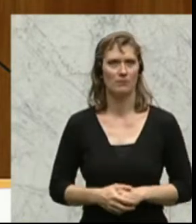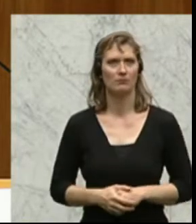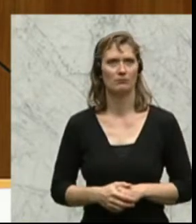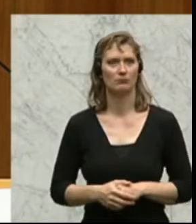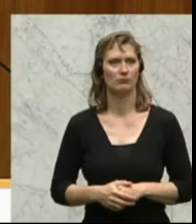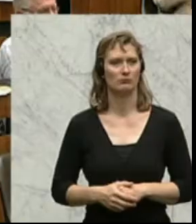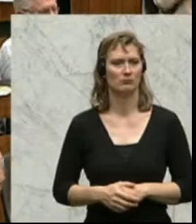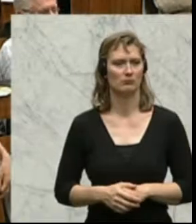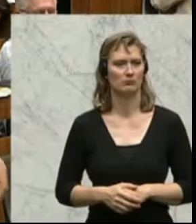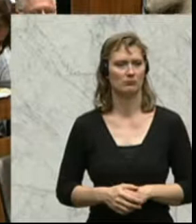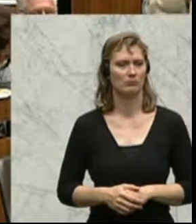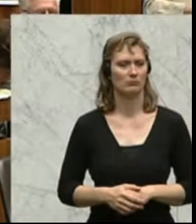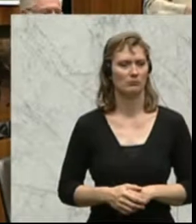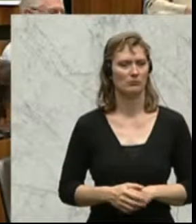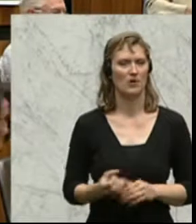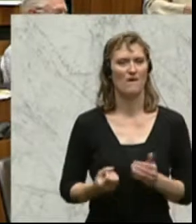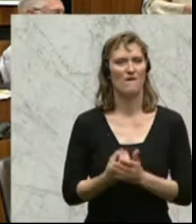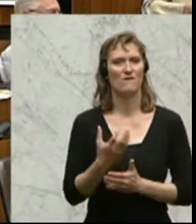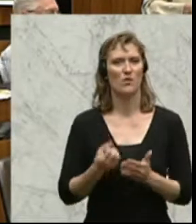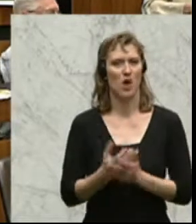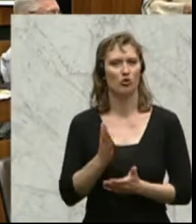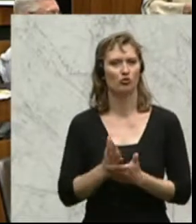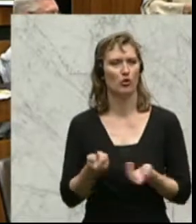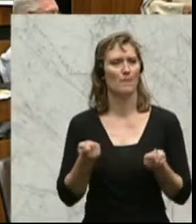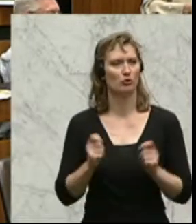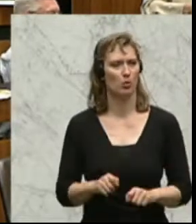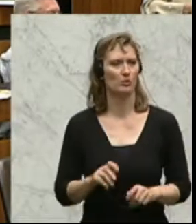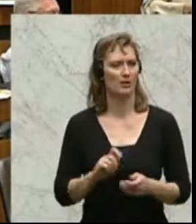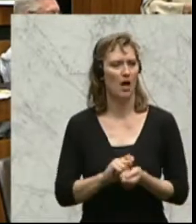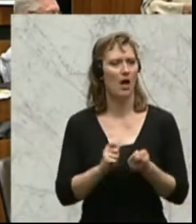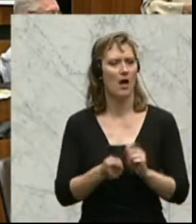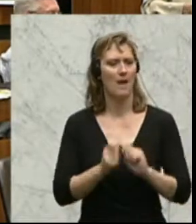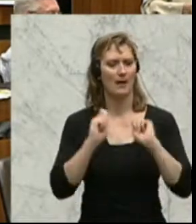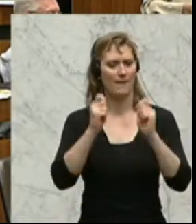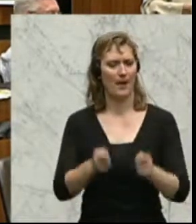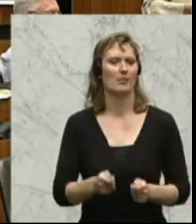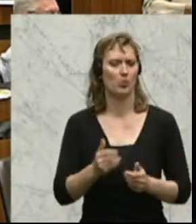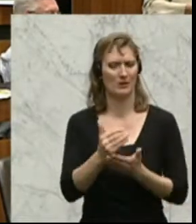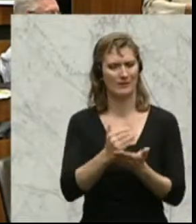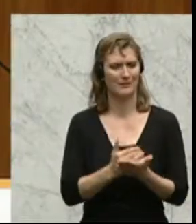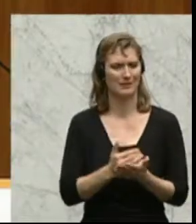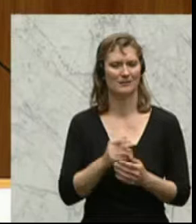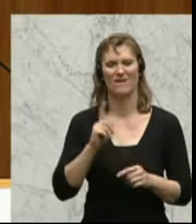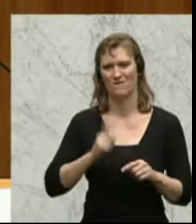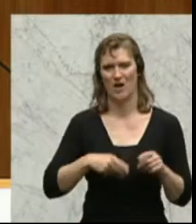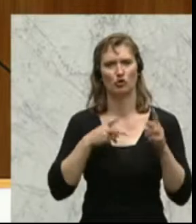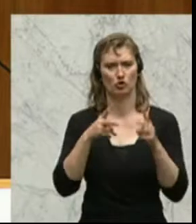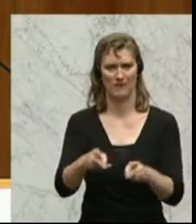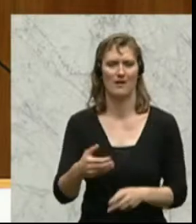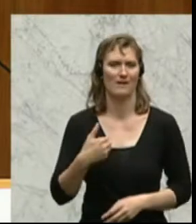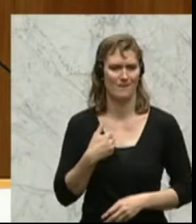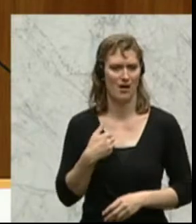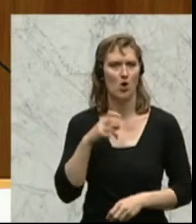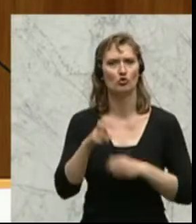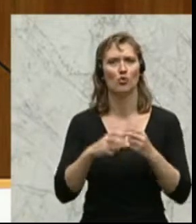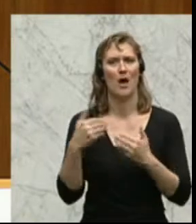Das im Frühjahr beschlossene Abgabenänderungsgesetz 2014 war ein Schritt in die falsche Richtung. Statt einer Steuerentlastung